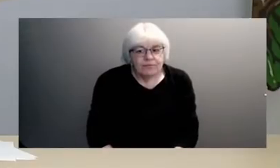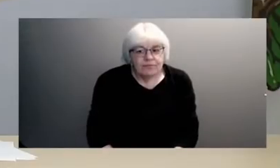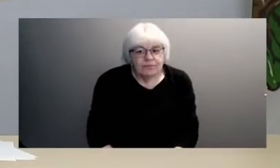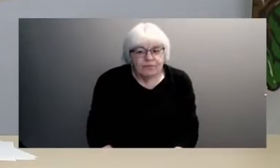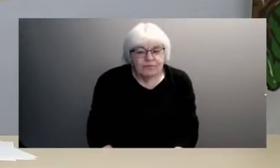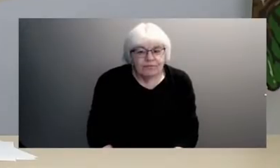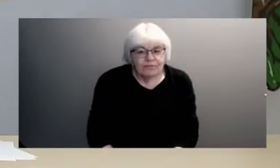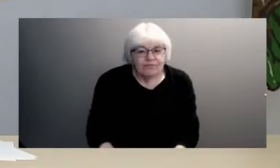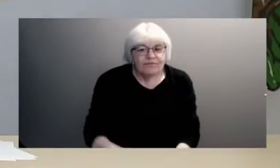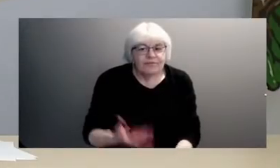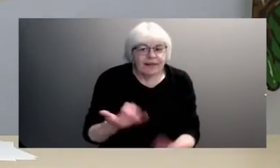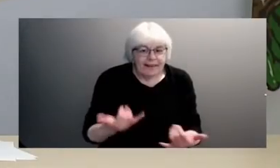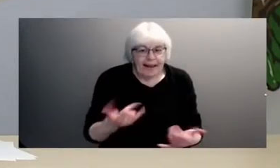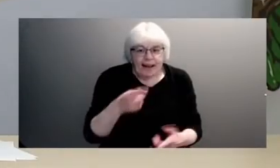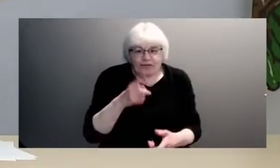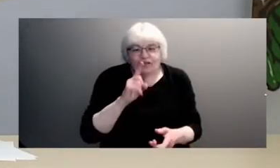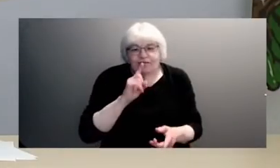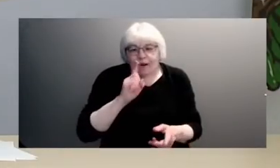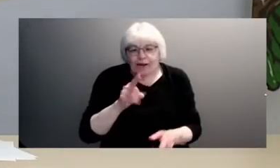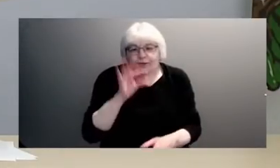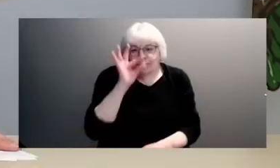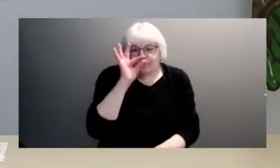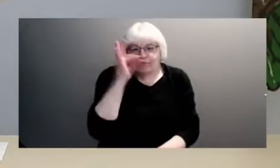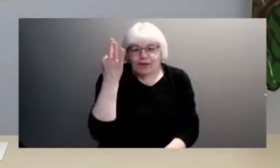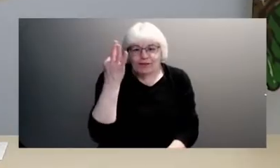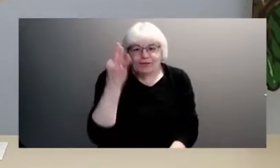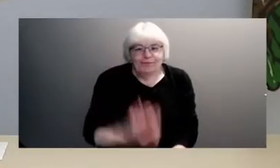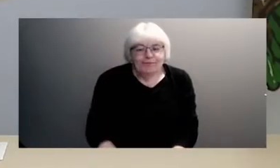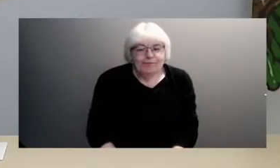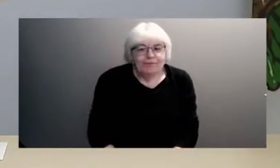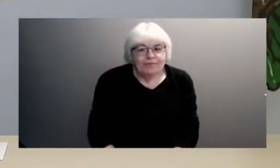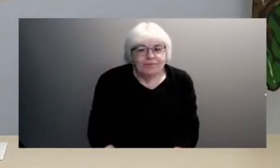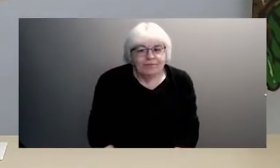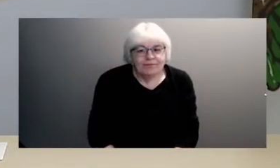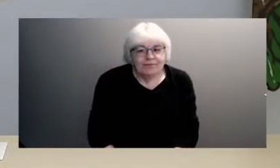Ces jours-ci, je ne sais pas si je suis confiante